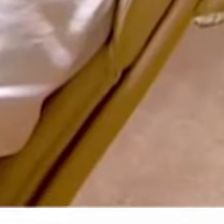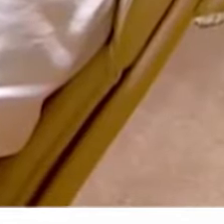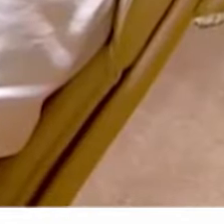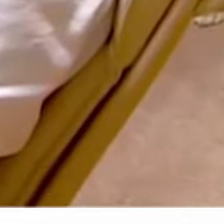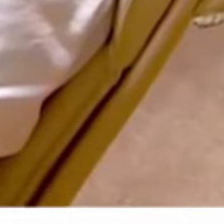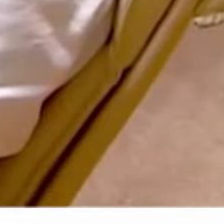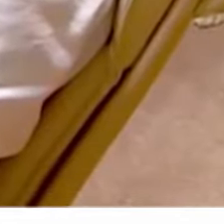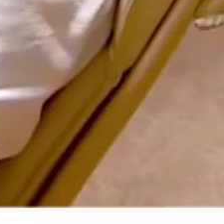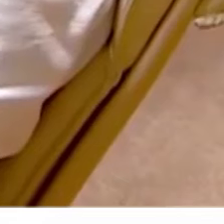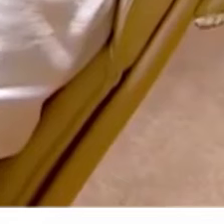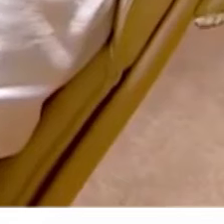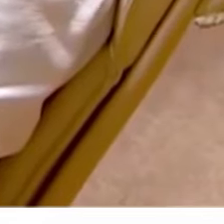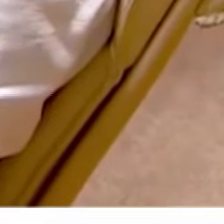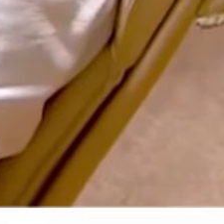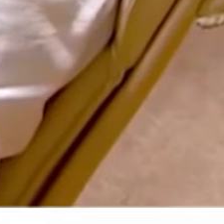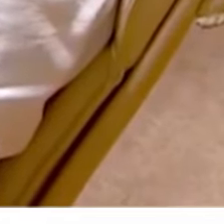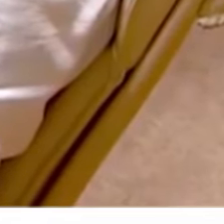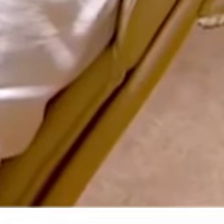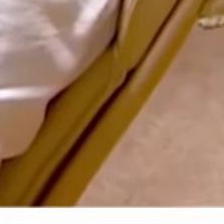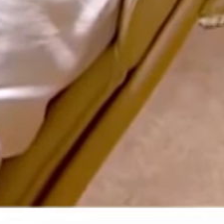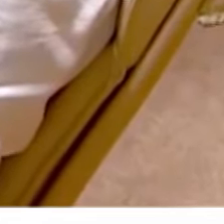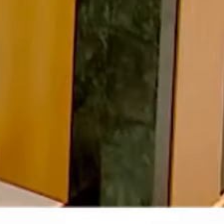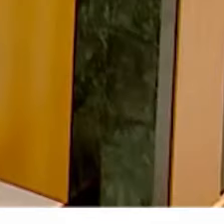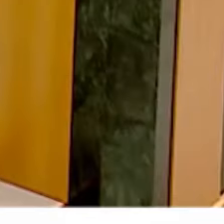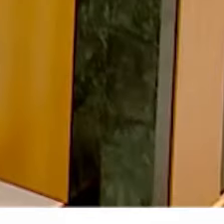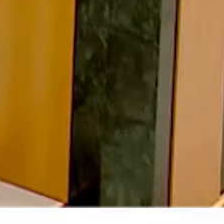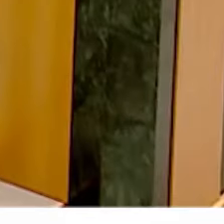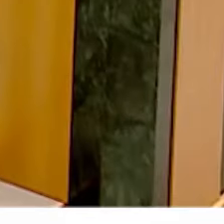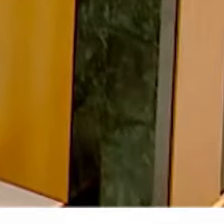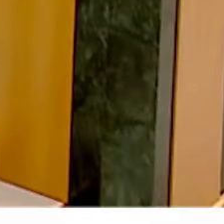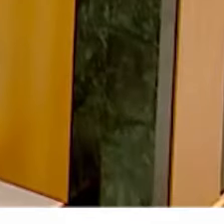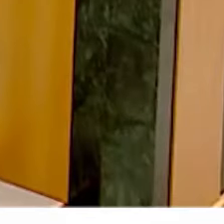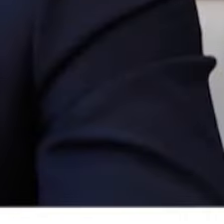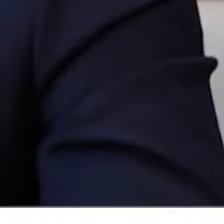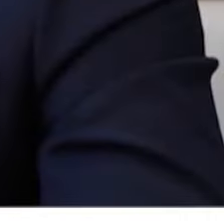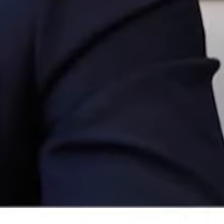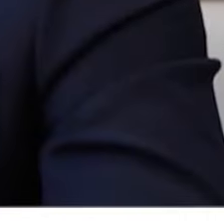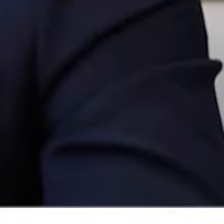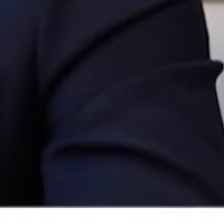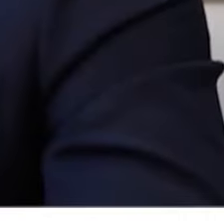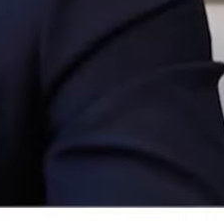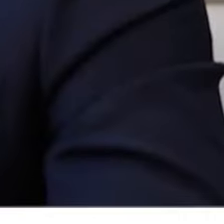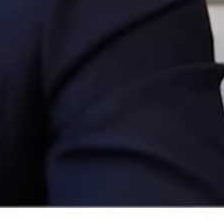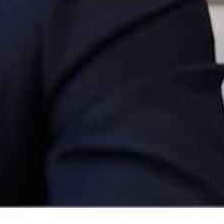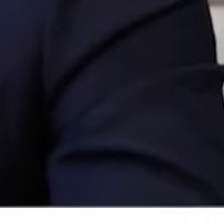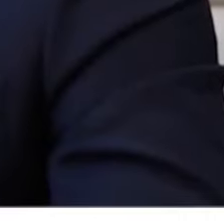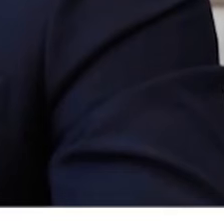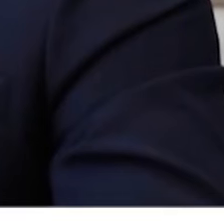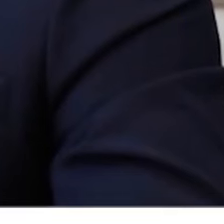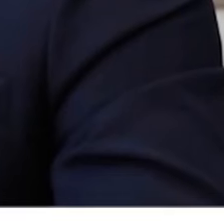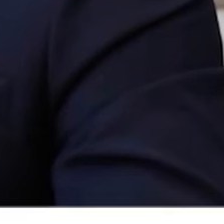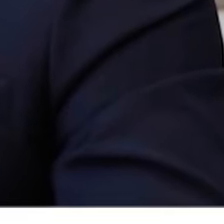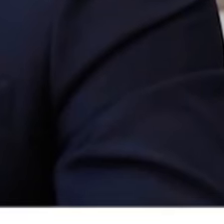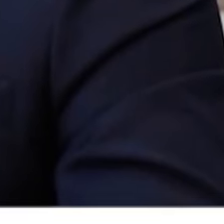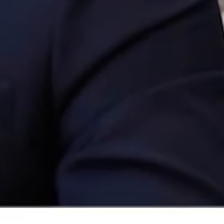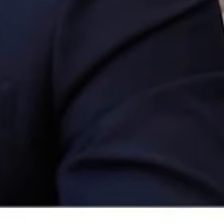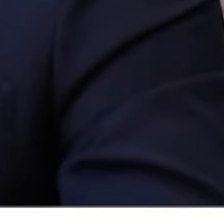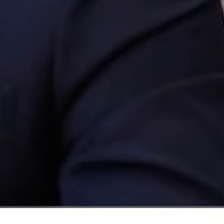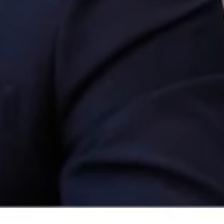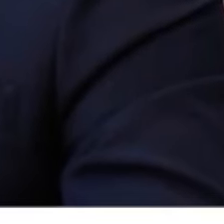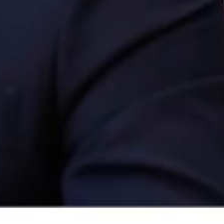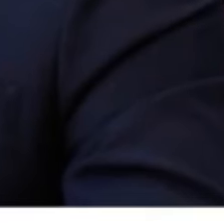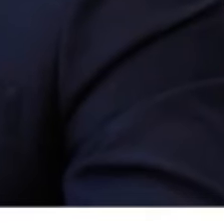ქვეყნის გამთლიანება. პრემიერის გზავნილები, პოლიტიკური პროცესი პარლამენტში, საგაზაფხულო სესიის მიწურული და მზადება არჩევნებისთვის, ამ თემებზე ვისაუბრებთ